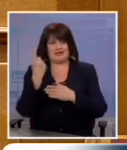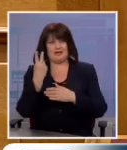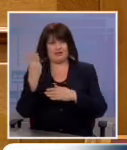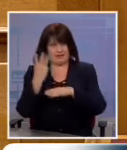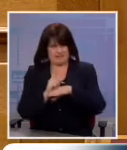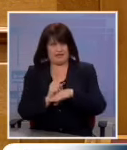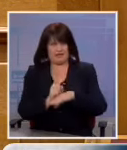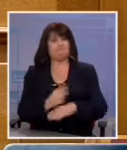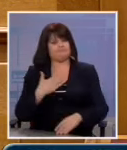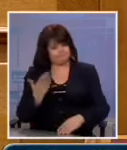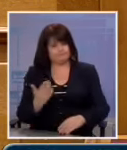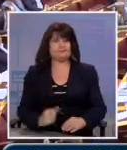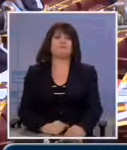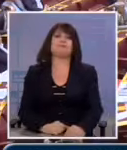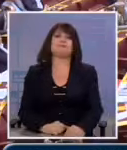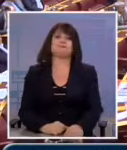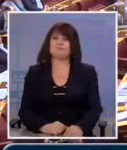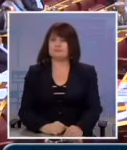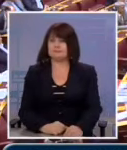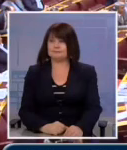λεπτά. Ευχαριστώ πολύ.